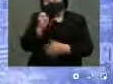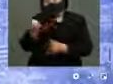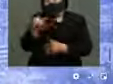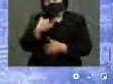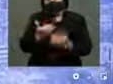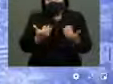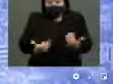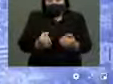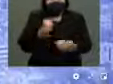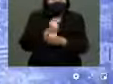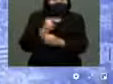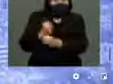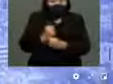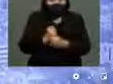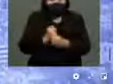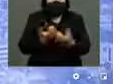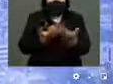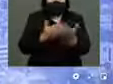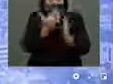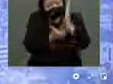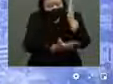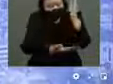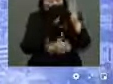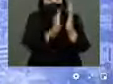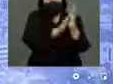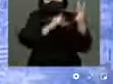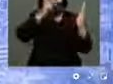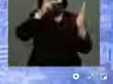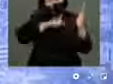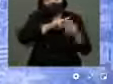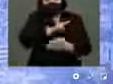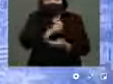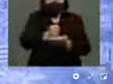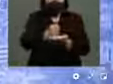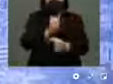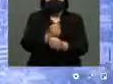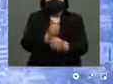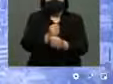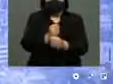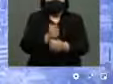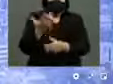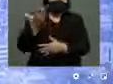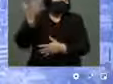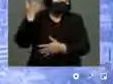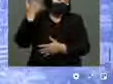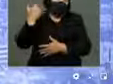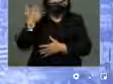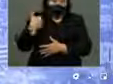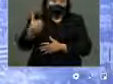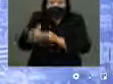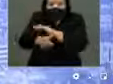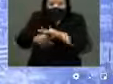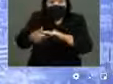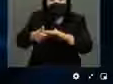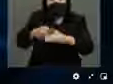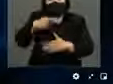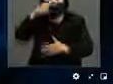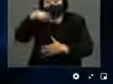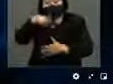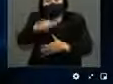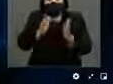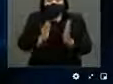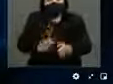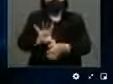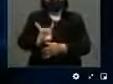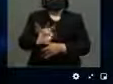อยู่ทั่วประเทศณตอนนี้ตัวเลขจะเห็นว่ายอดรวมเมื่อวานนี้ยังมีคนลักลอบเข้ามาถึง87ค